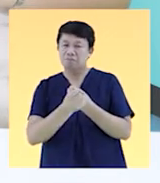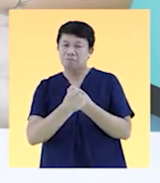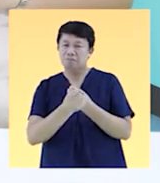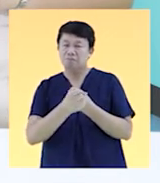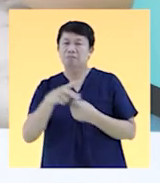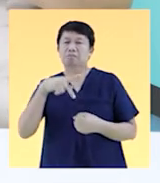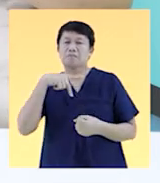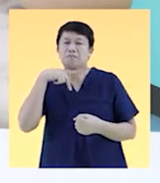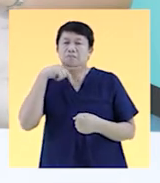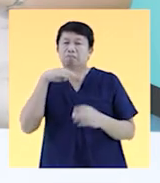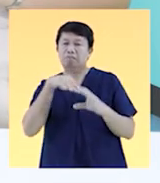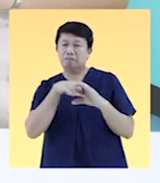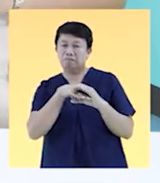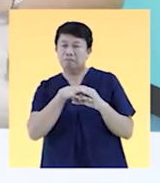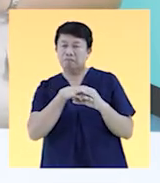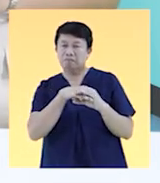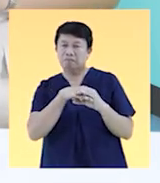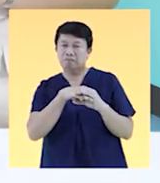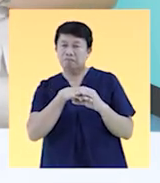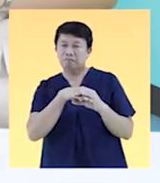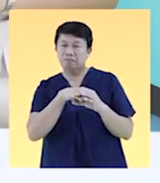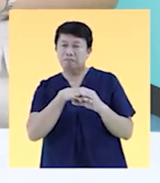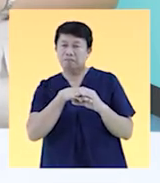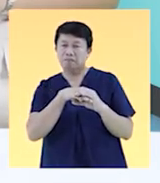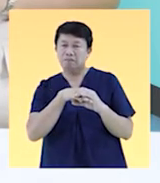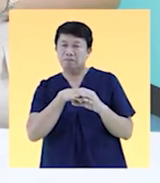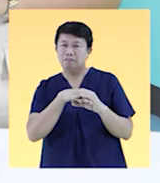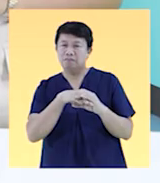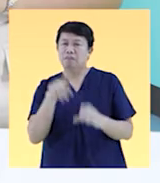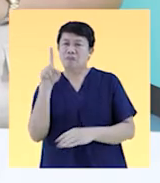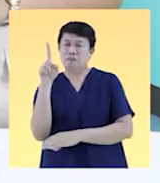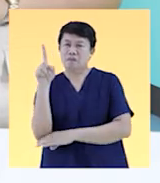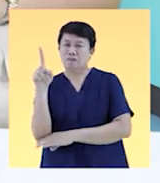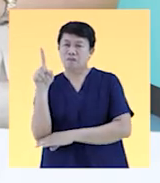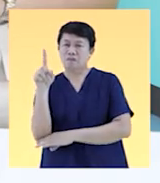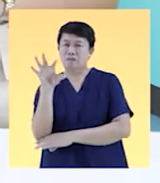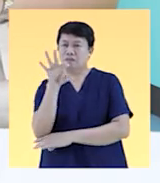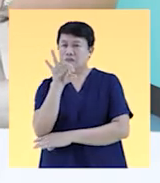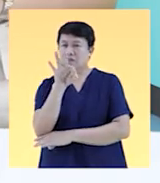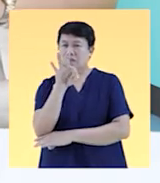Nakapag-ipon din siya sa kanyang alkansya na umabot ng